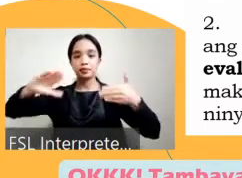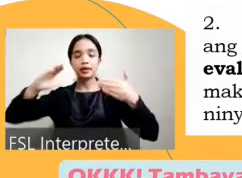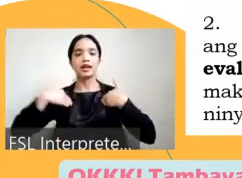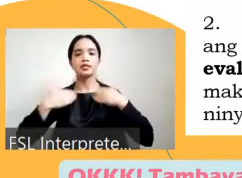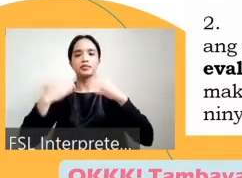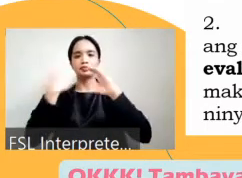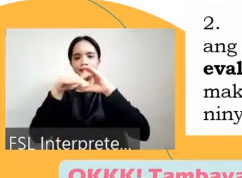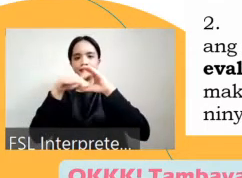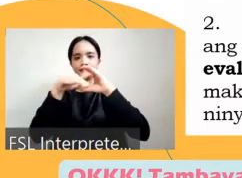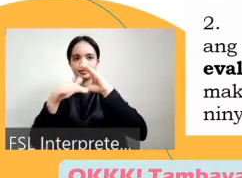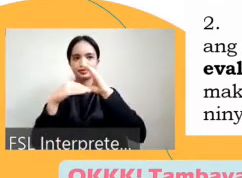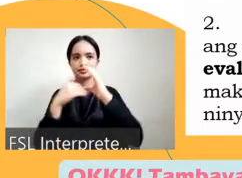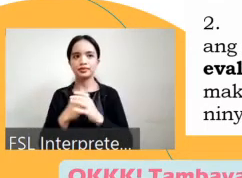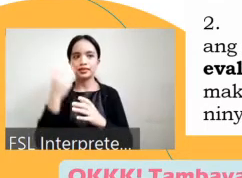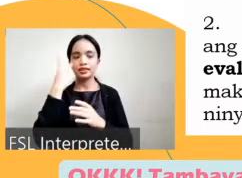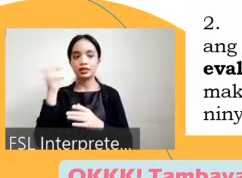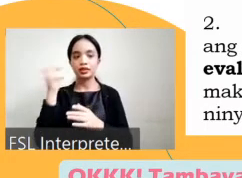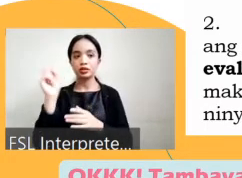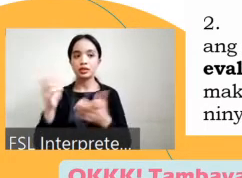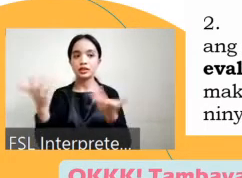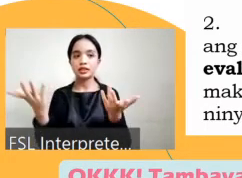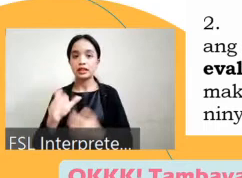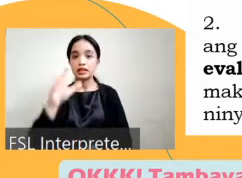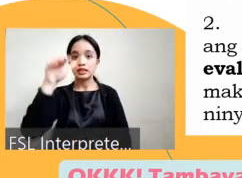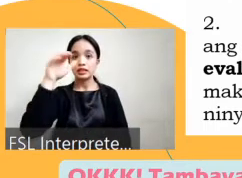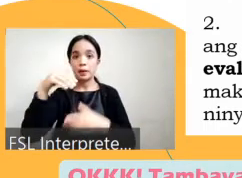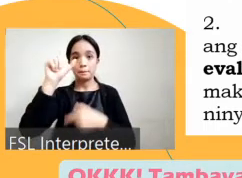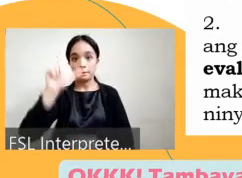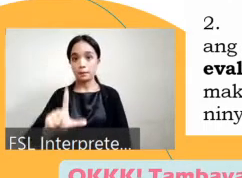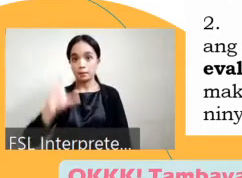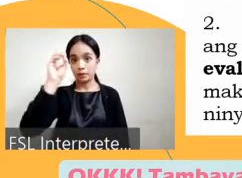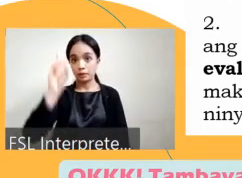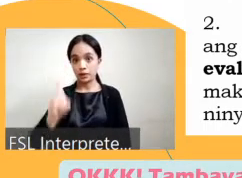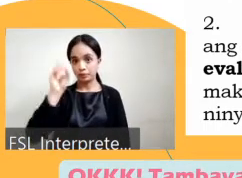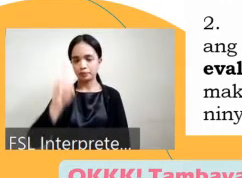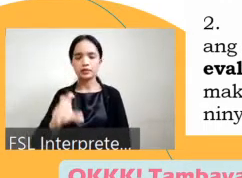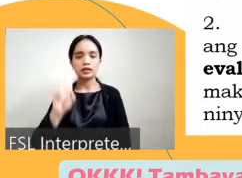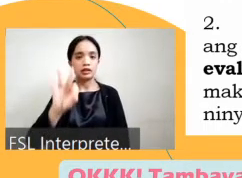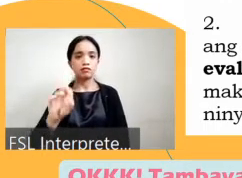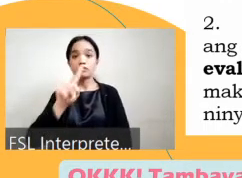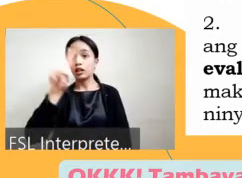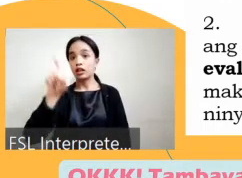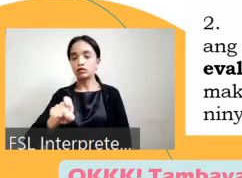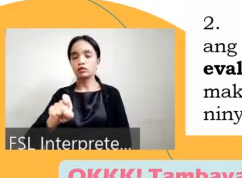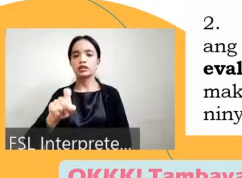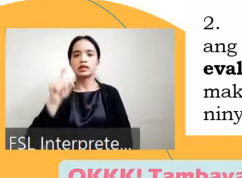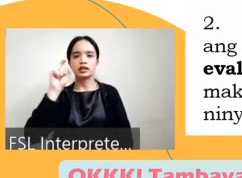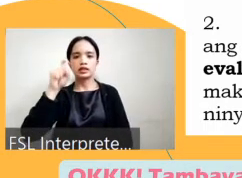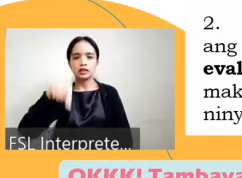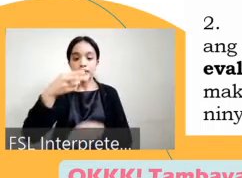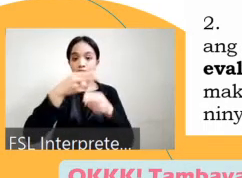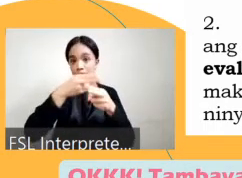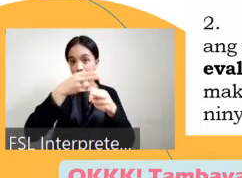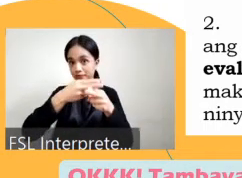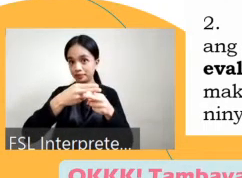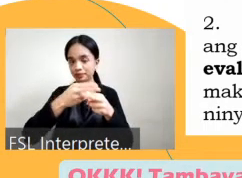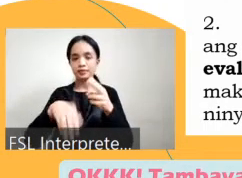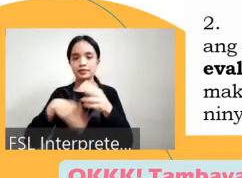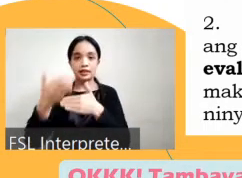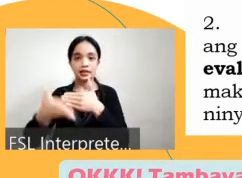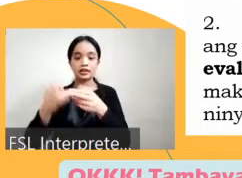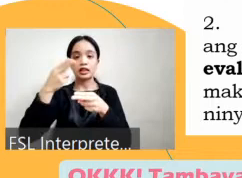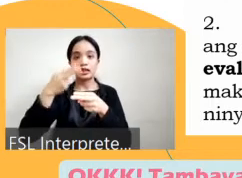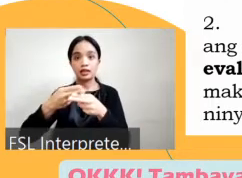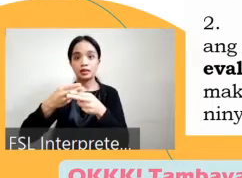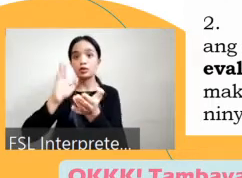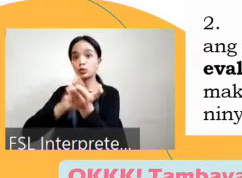function dyan sa may baba. At kung tayo magtatanong, pakilagay po ang ating pangalan, ang pangalan ng ating school,